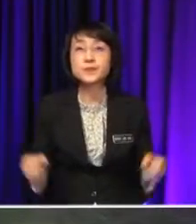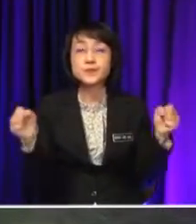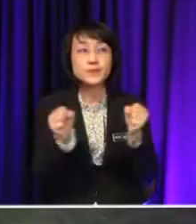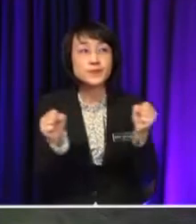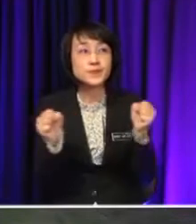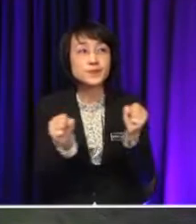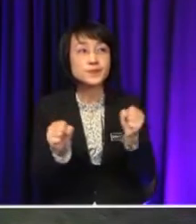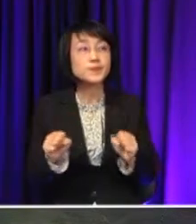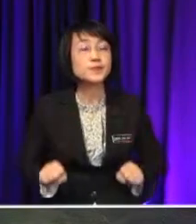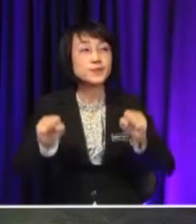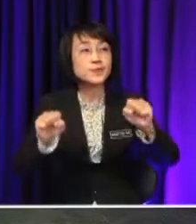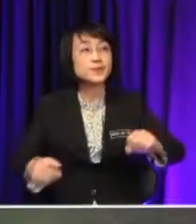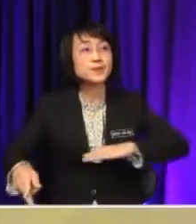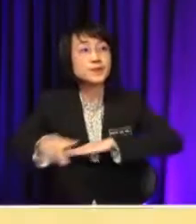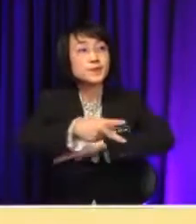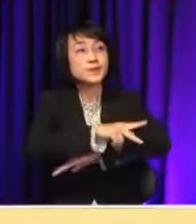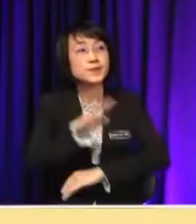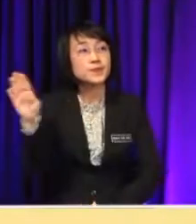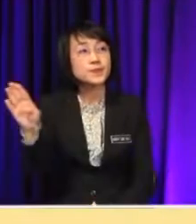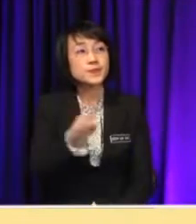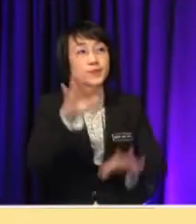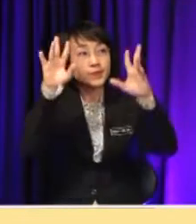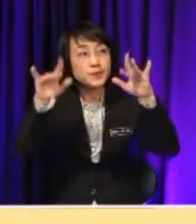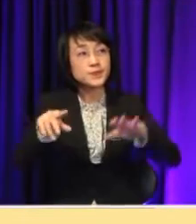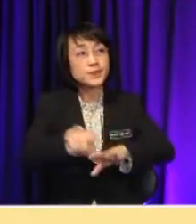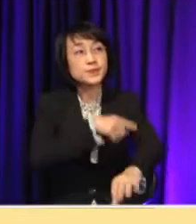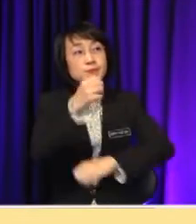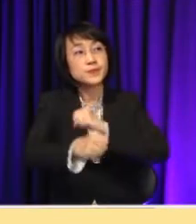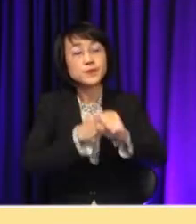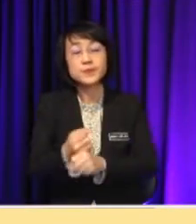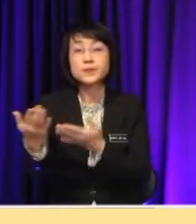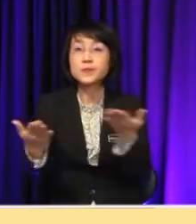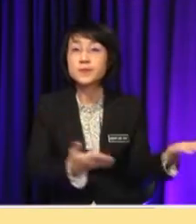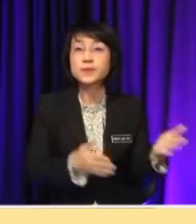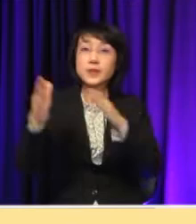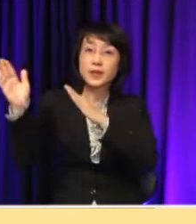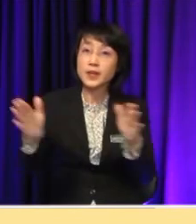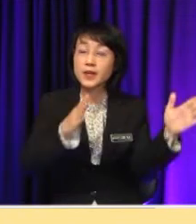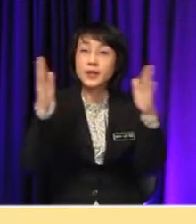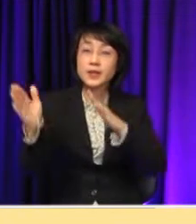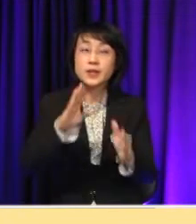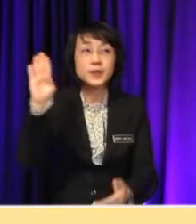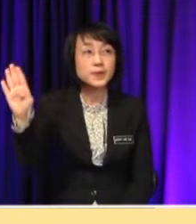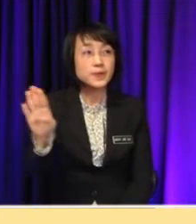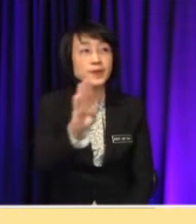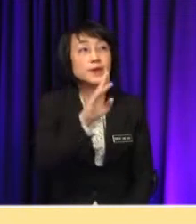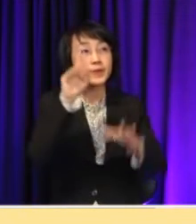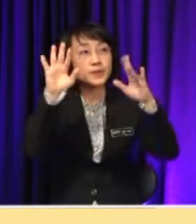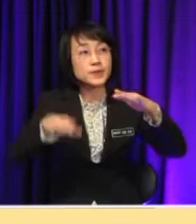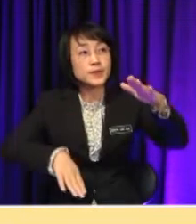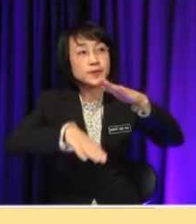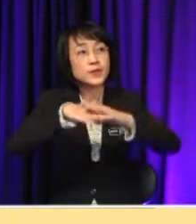hujan turun sepanjang tahun di bawah oleh angin barat tank Oke hujan maksimum turun pada musim